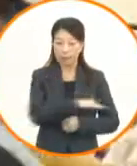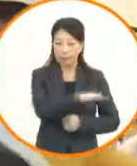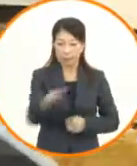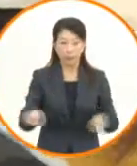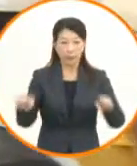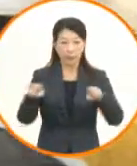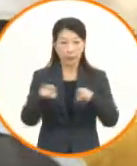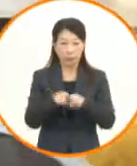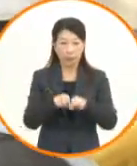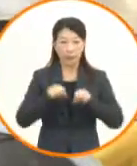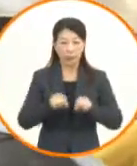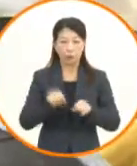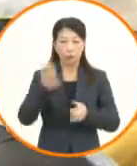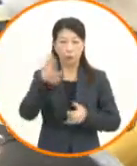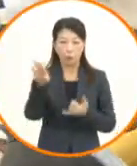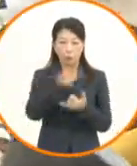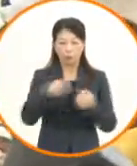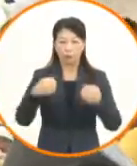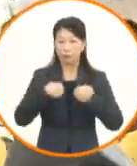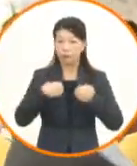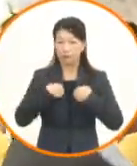ぐるみ防災訓練。